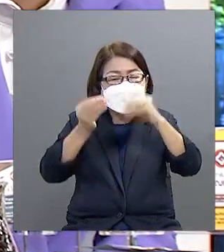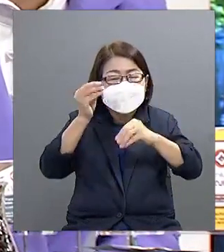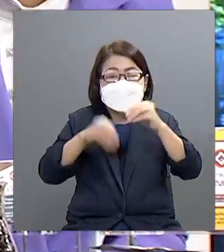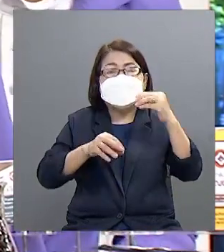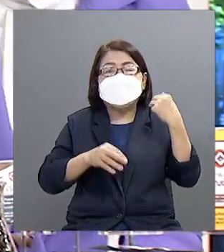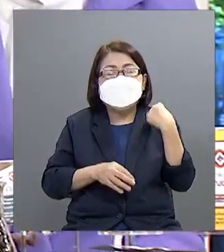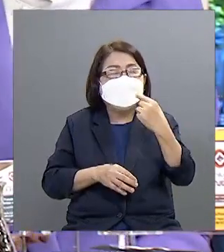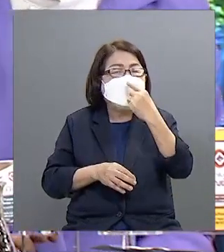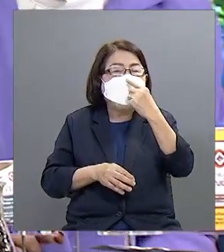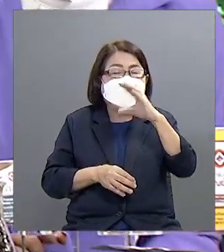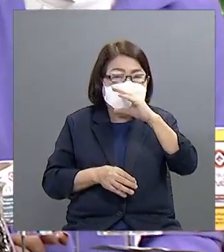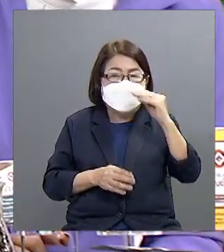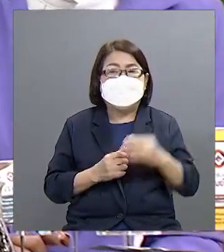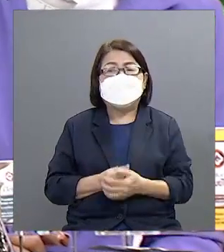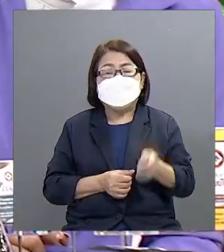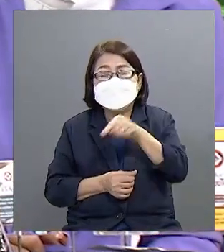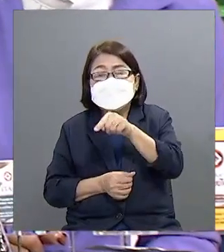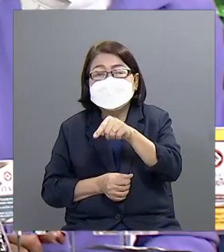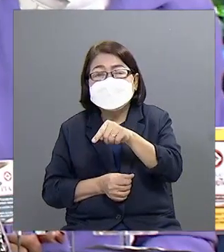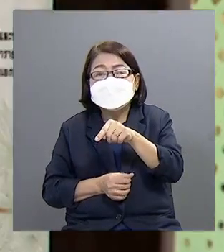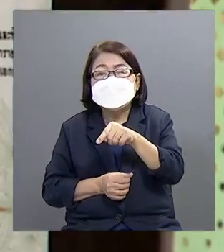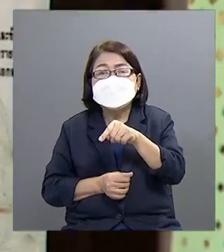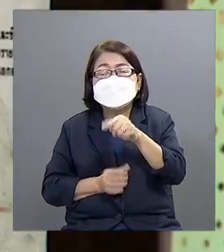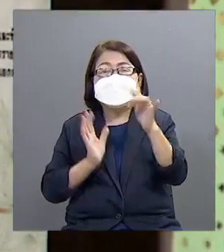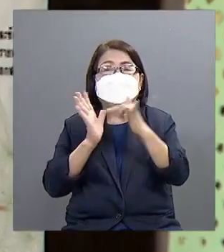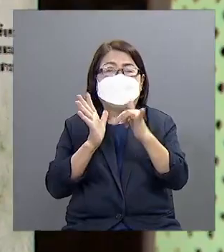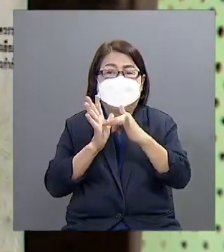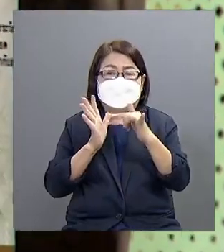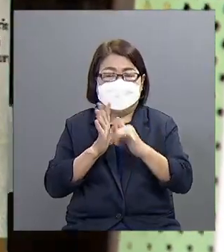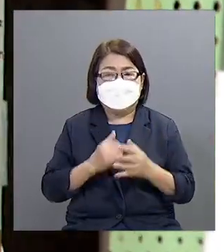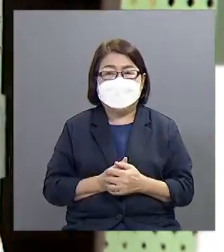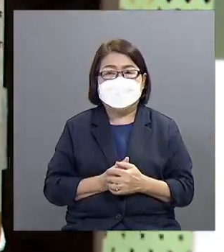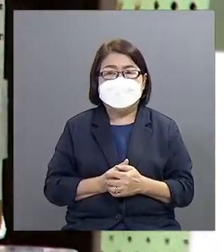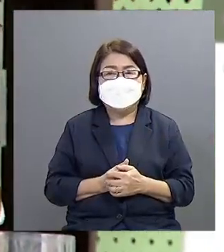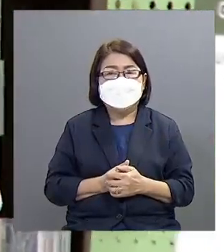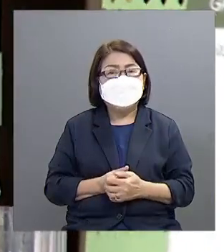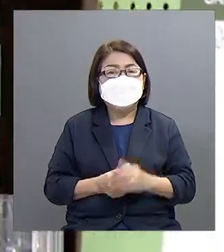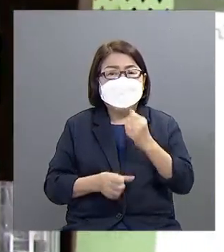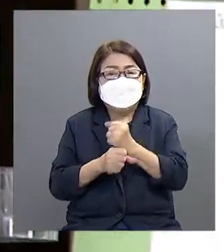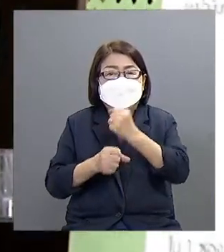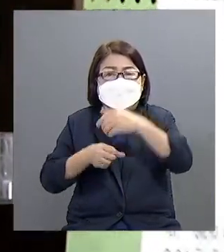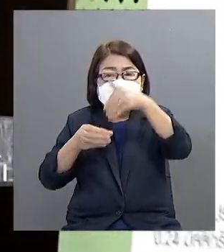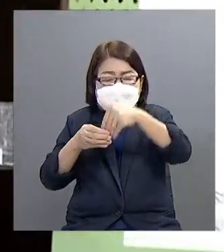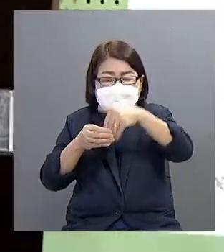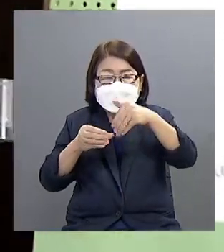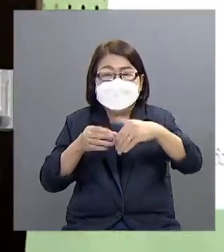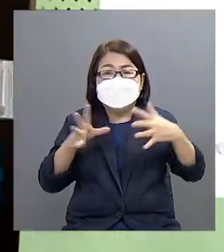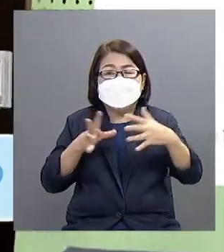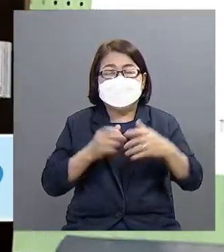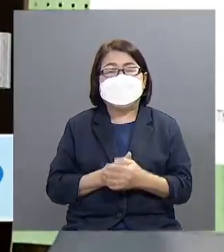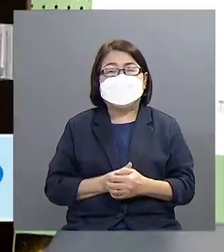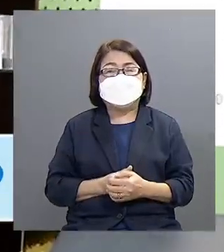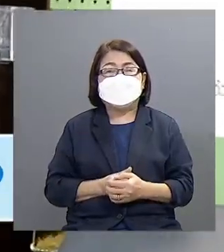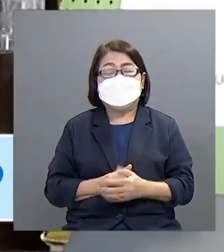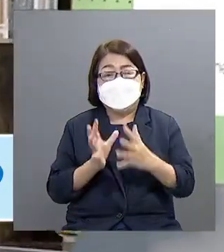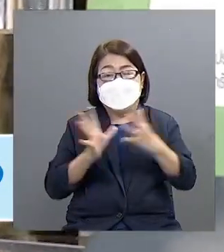ว่ามีแบบยาด้วย นี่เป็นปัญญาครับปัญญานี่เราดีลบมาหลายฟอร์มมากครับเป็นตัวที่ใช้เยอะที่สุด